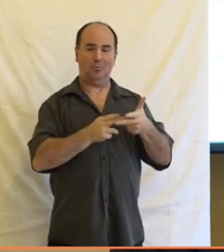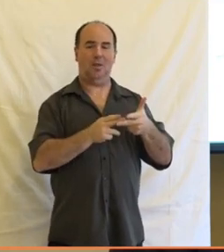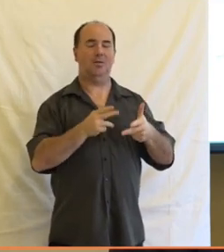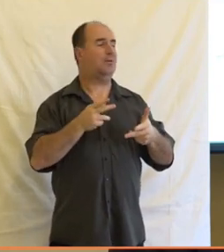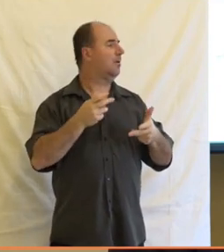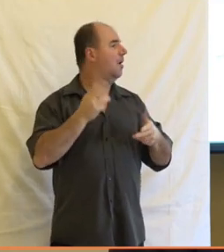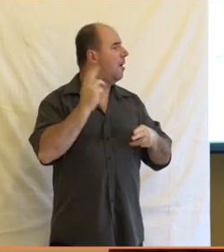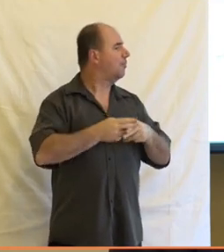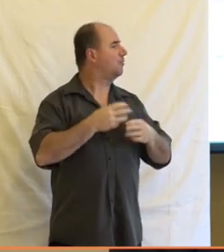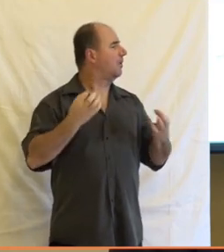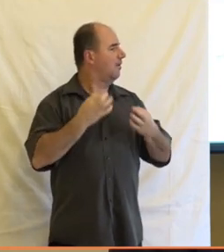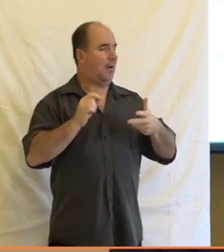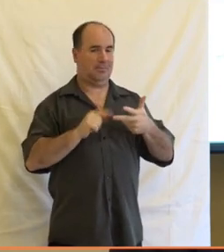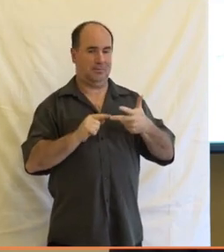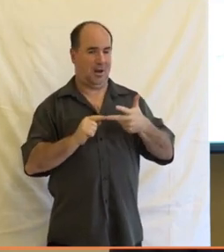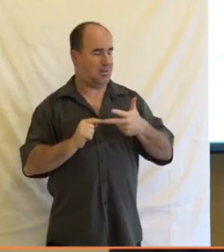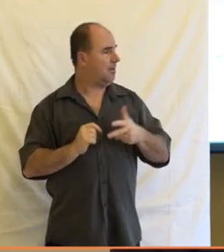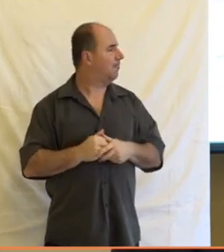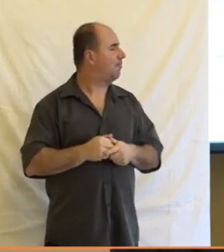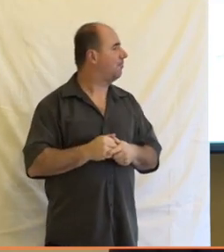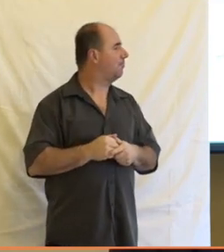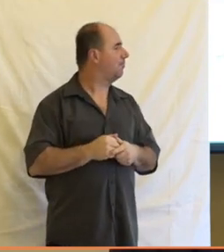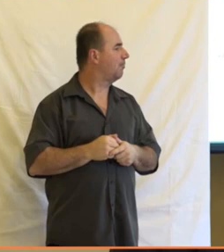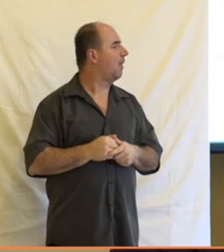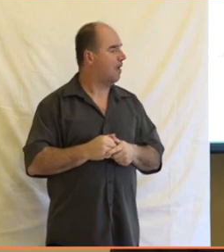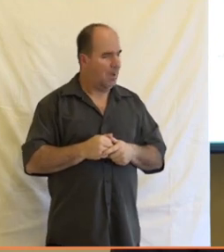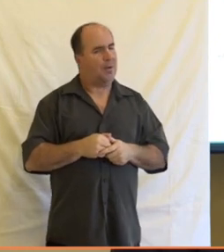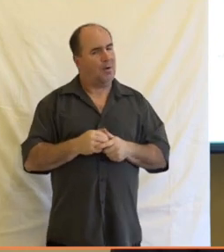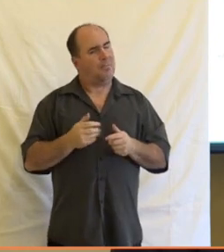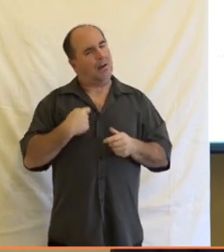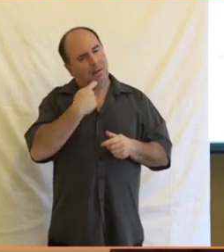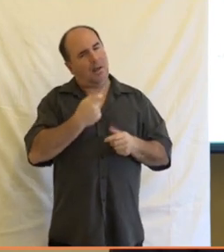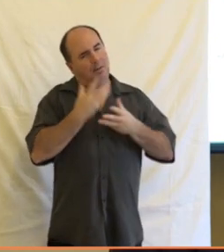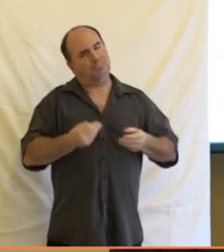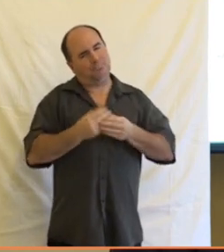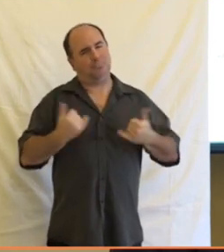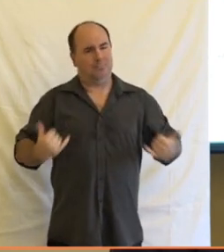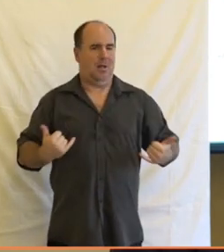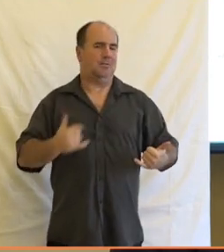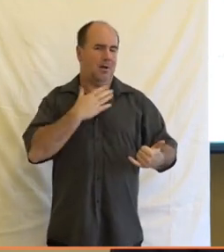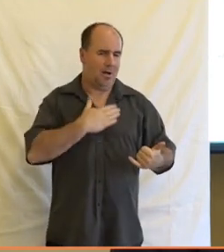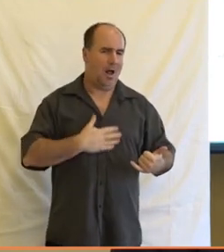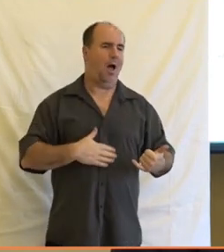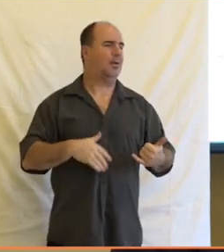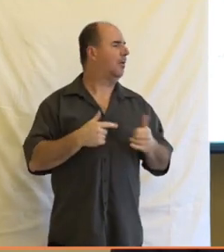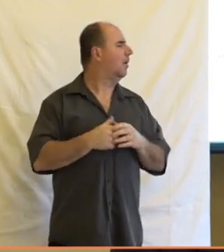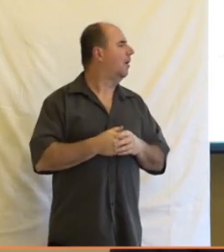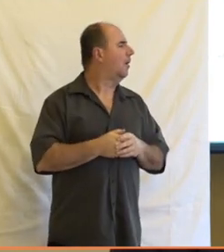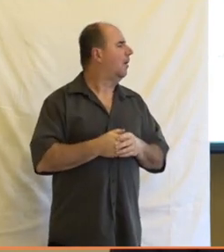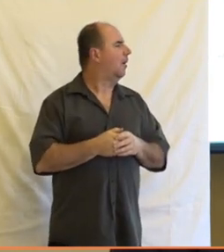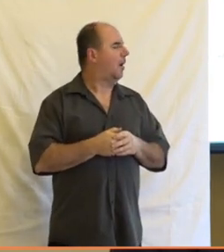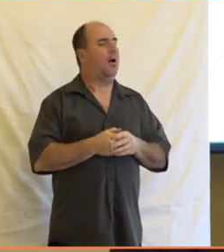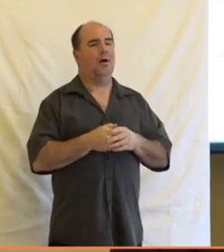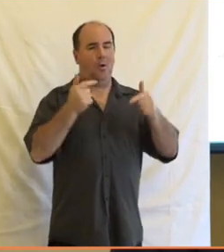dopoledních panelech a co mám za velmi důležité, a kdybychom se k tomu na chvilku dostali, měl bych to za velmi přínosné, a to je vlastně osvěta